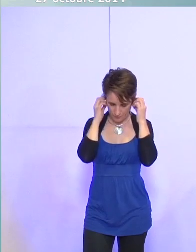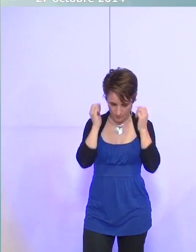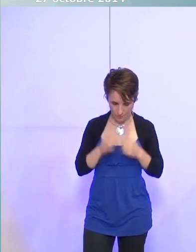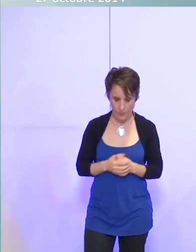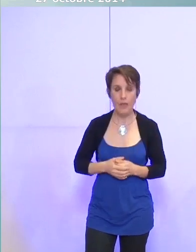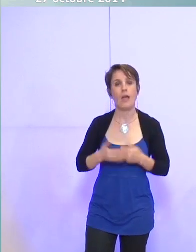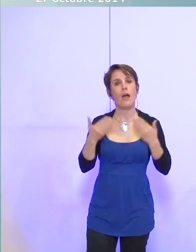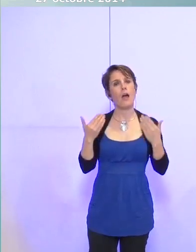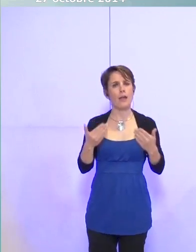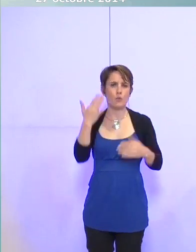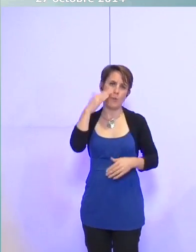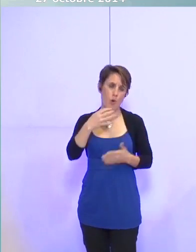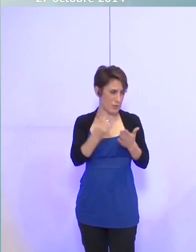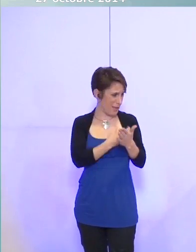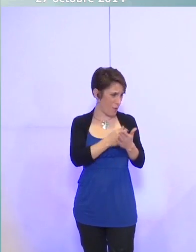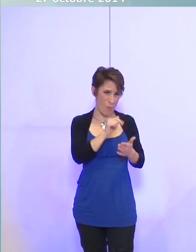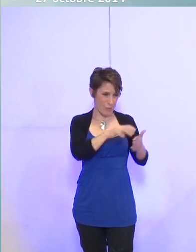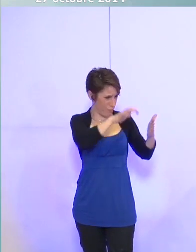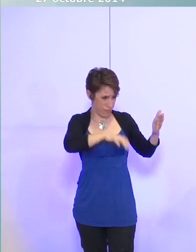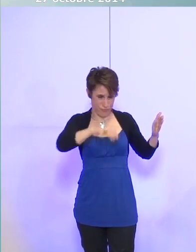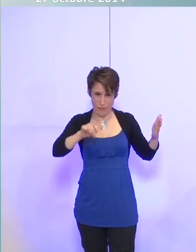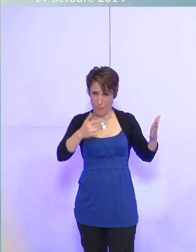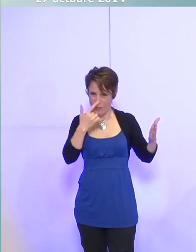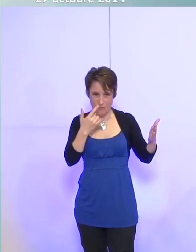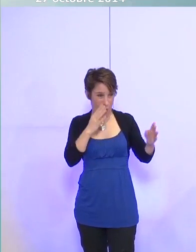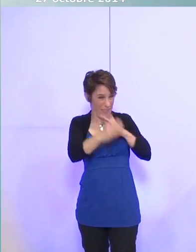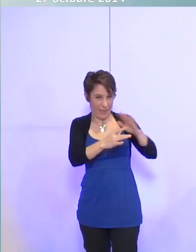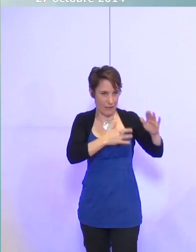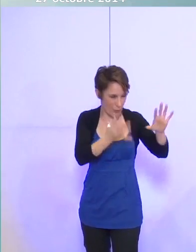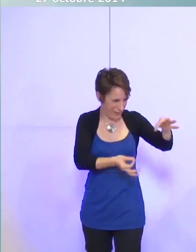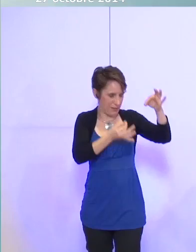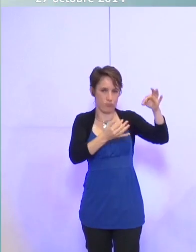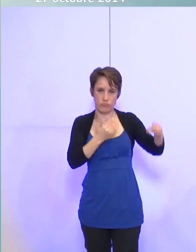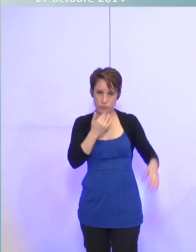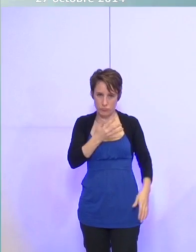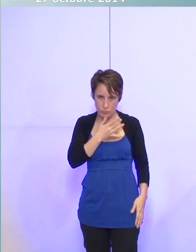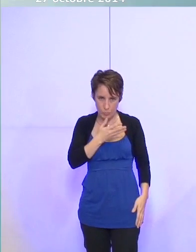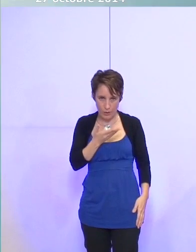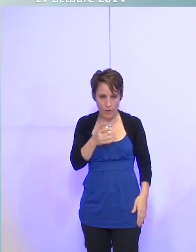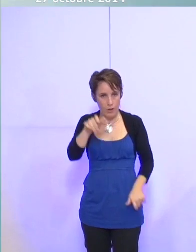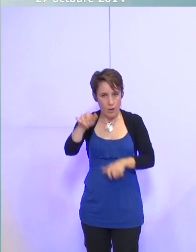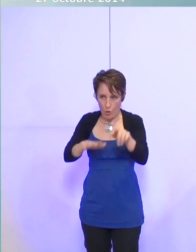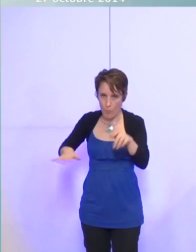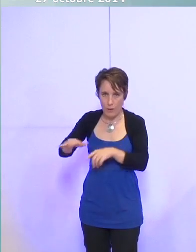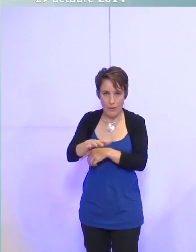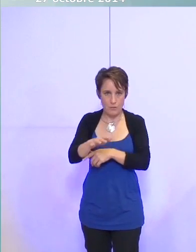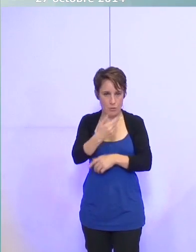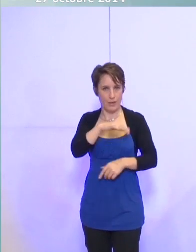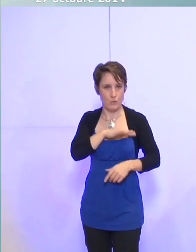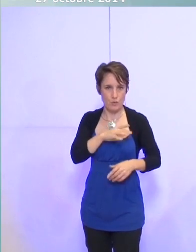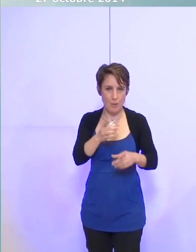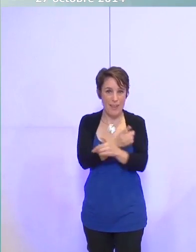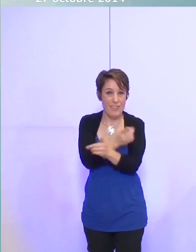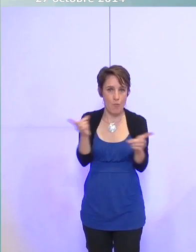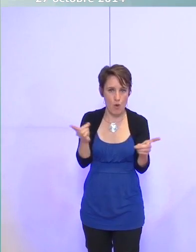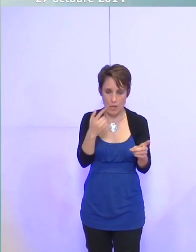telles qu'elles existent, ne sont pas forcément utilisables directement. Les acteurs de la démocratie locale ne savent pas encore eux-mêmes quel usage ils peuvent faire de